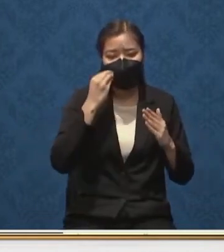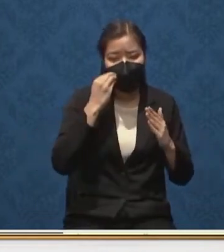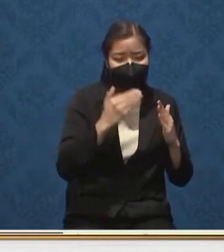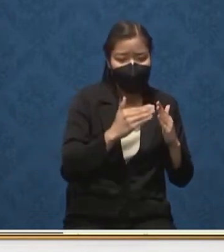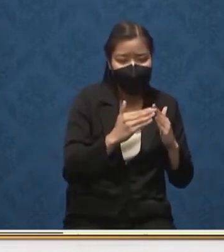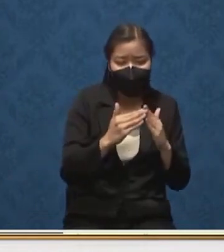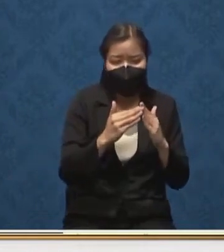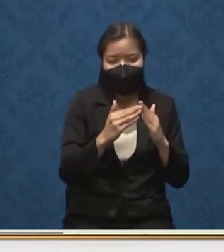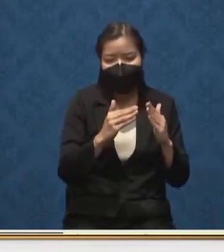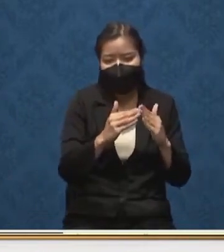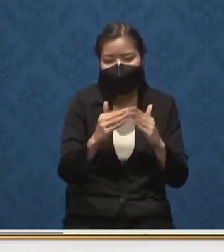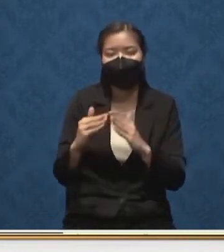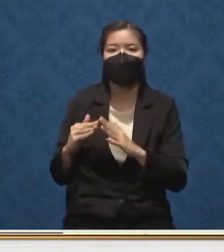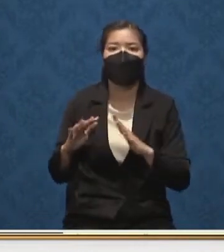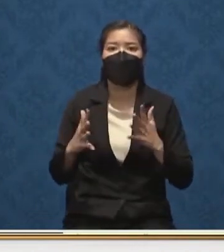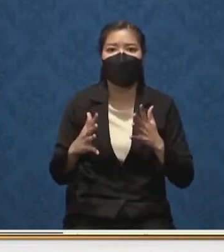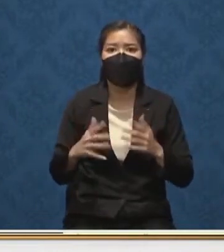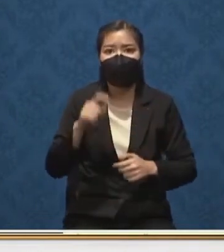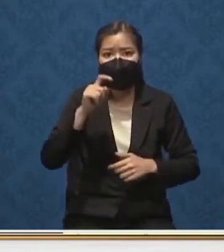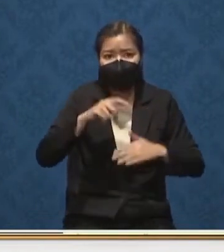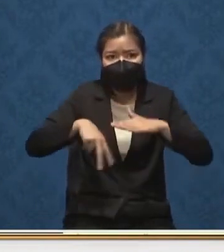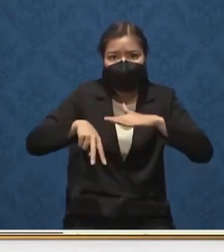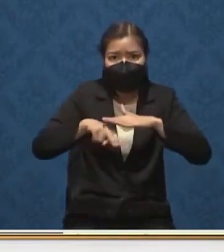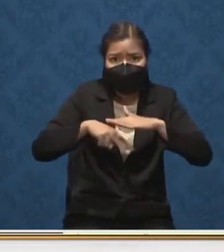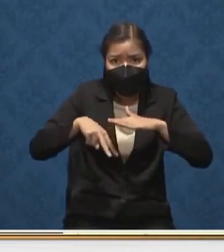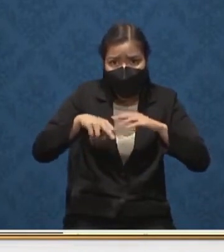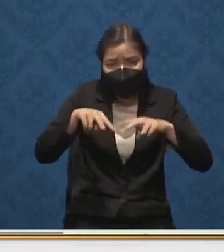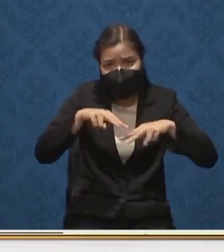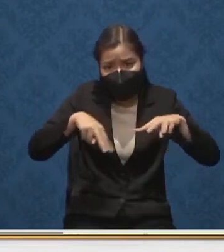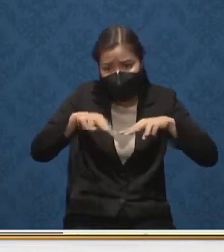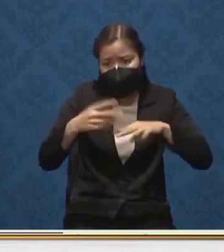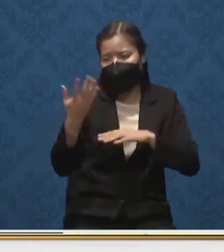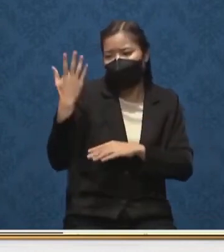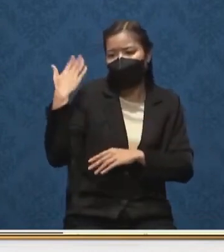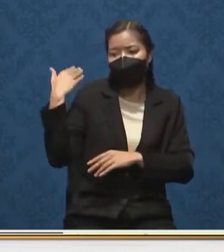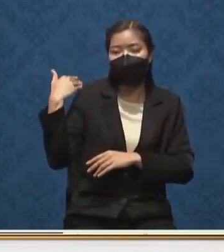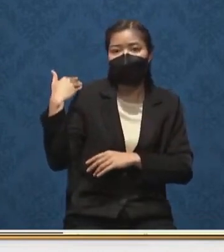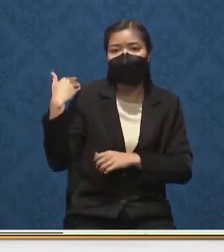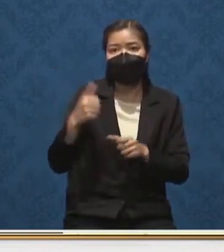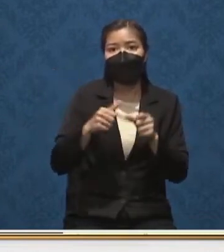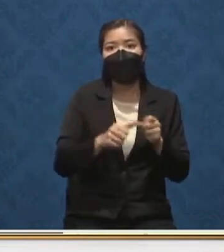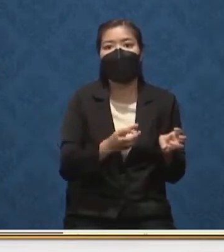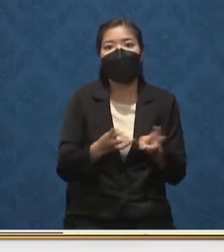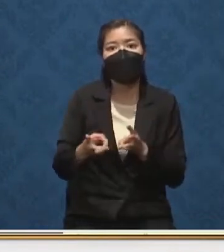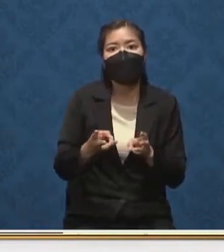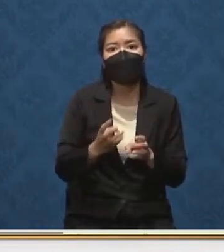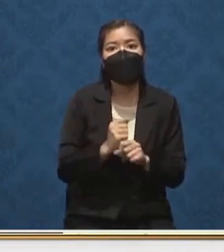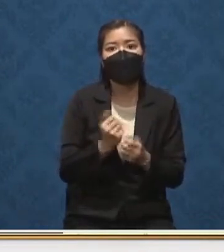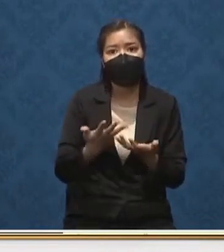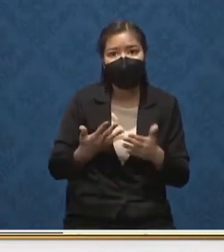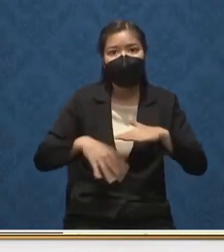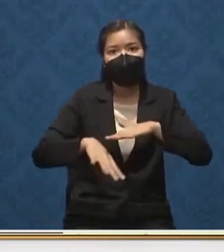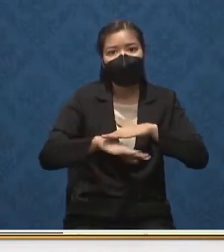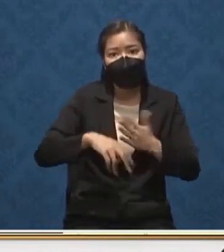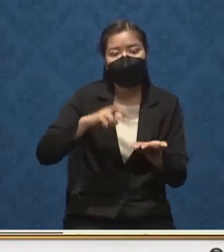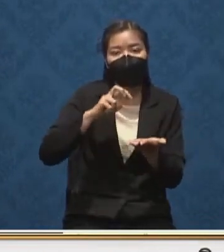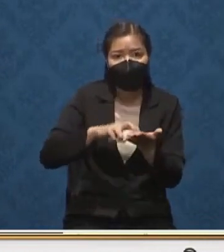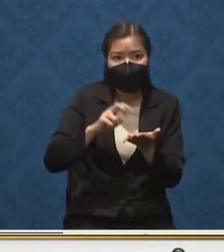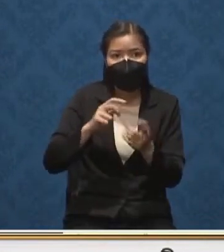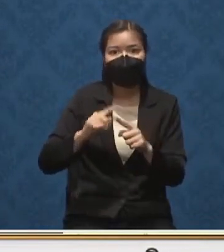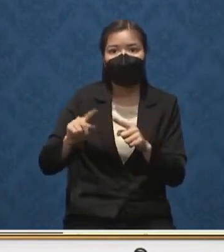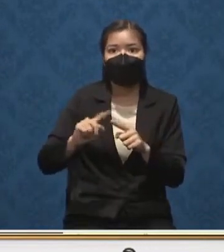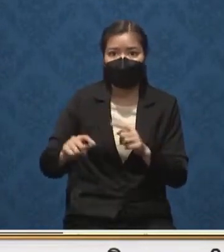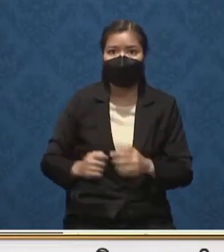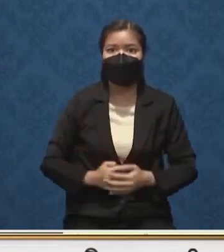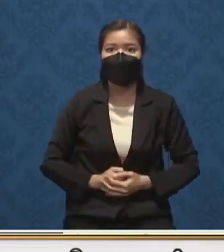ชนเนี่ยอยู่มาอย่างไรมีเอกสารสิทธิ์อย่างไรมีหลักฐานอย่างไรนะครับทั้งเอกสารทั้งความเป็นมาผมเชื่อว่า